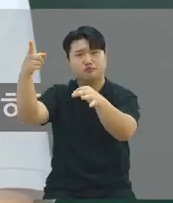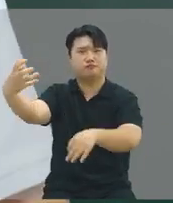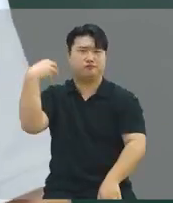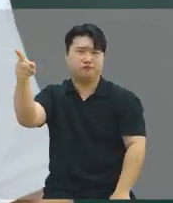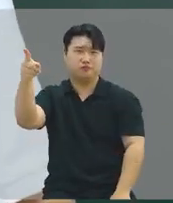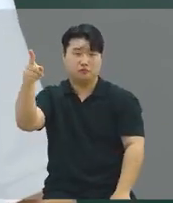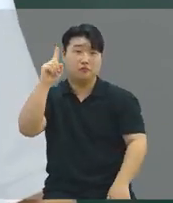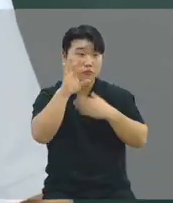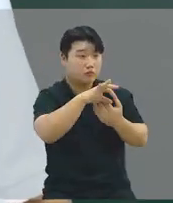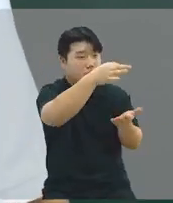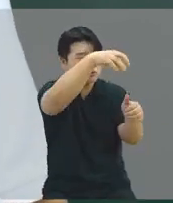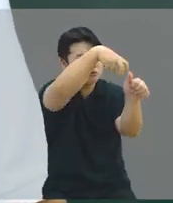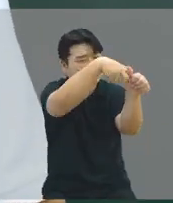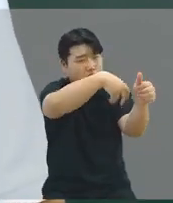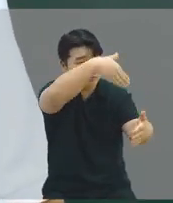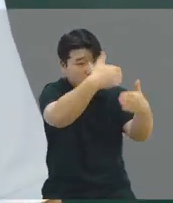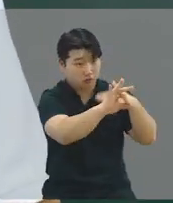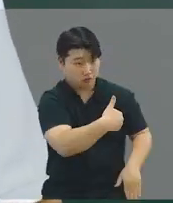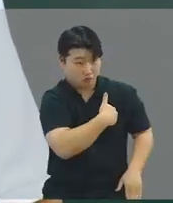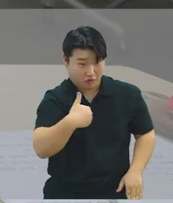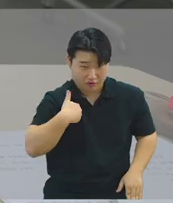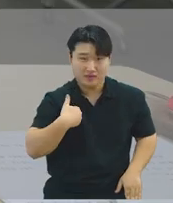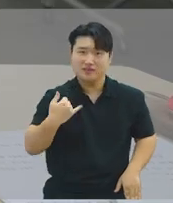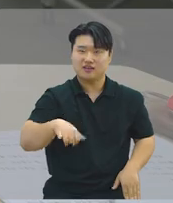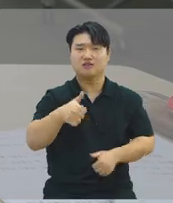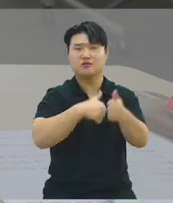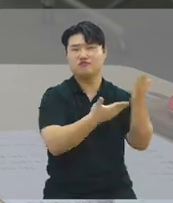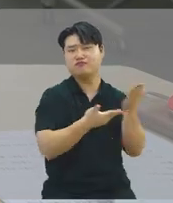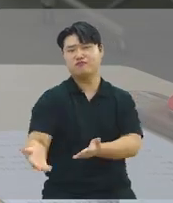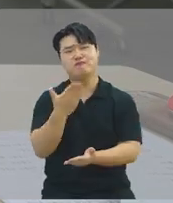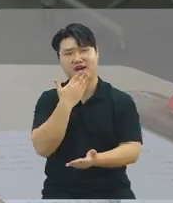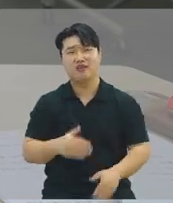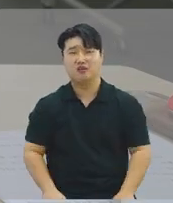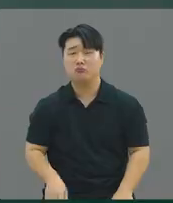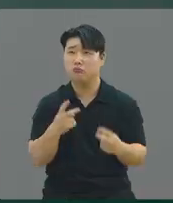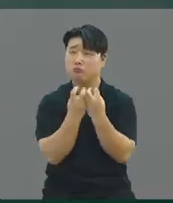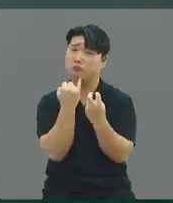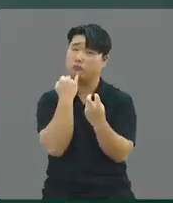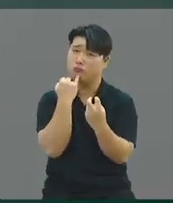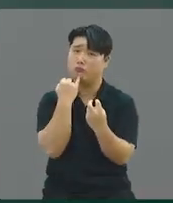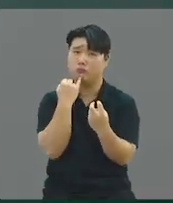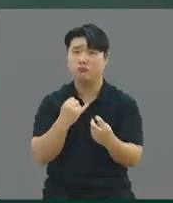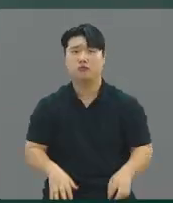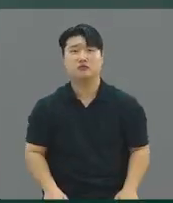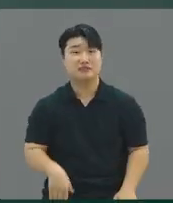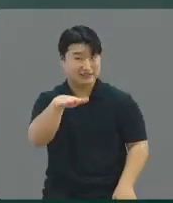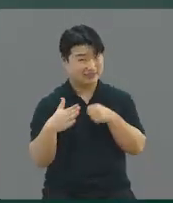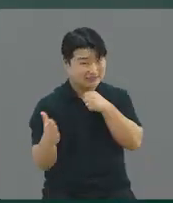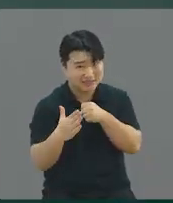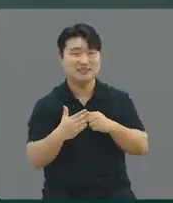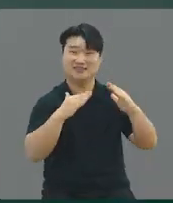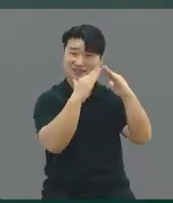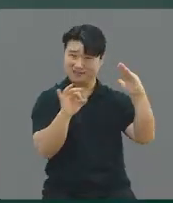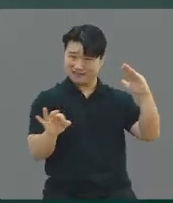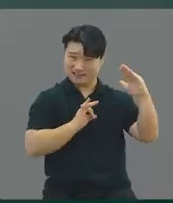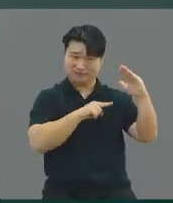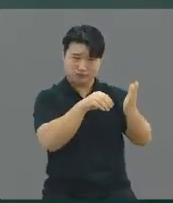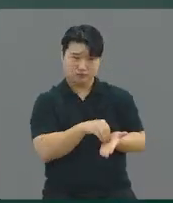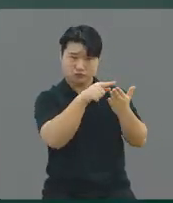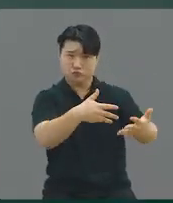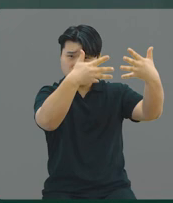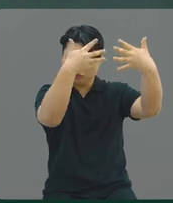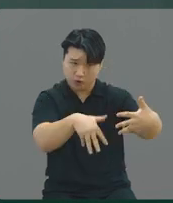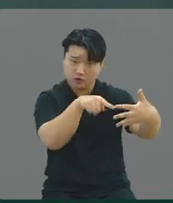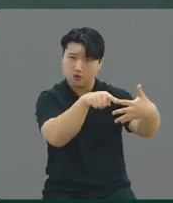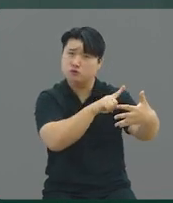부담을 하고 남으면 상속인에게 상속됩니다. 오, 진짜 괜찮은 것 같은데요? 꽤 괜찮죠. 그래서 주택연금의 가입